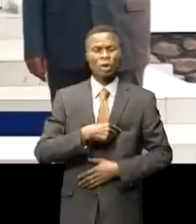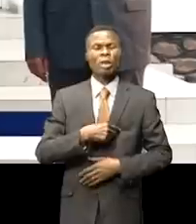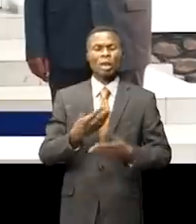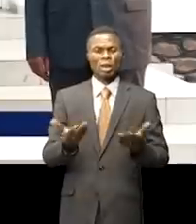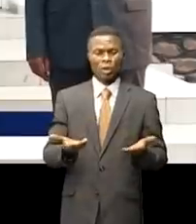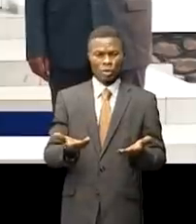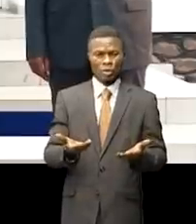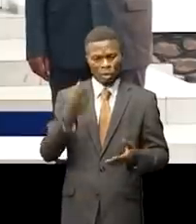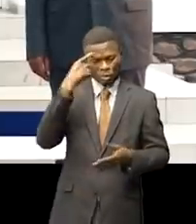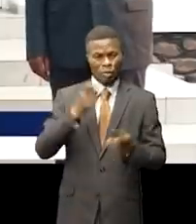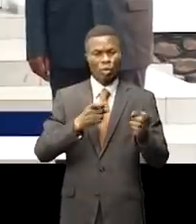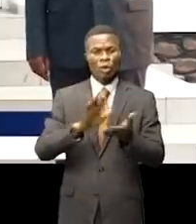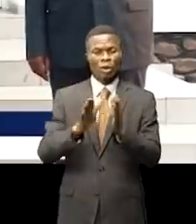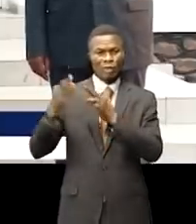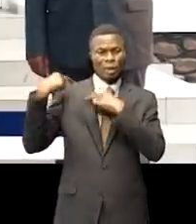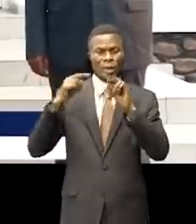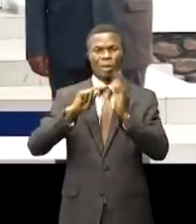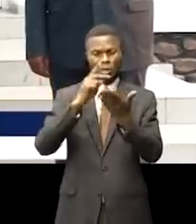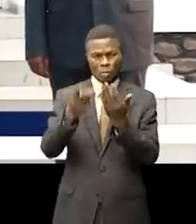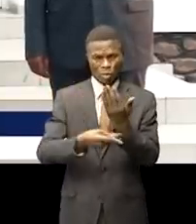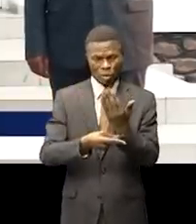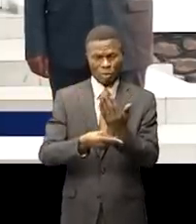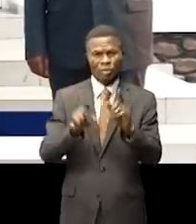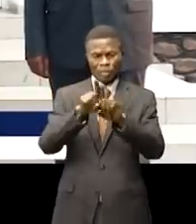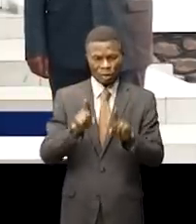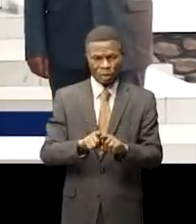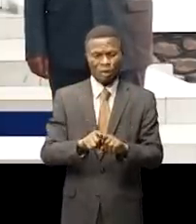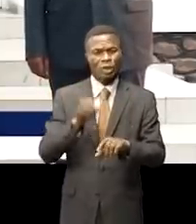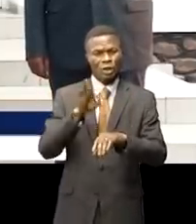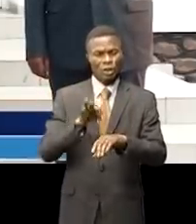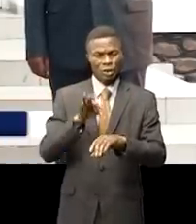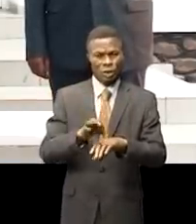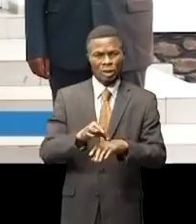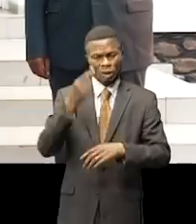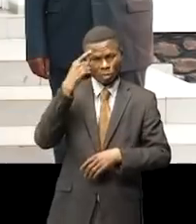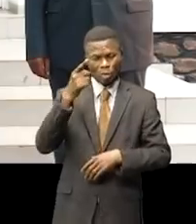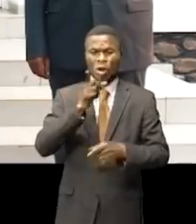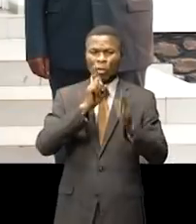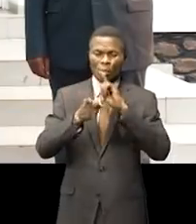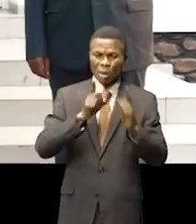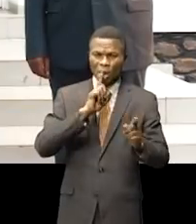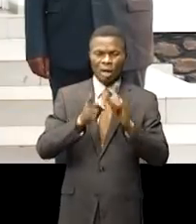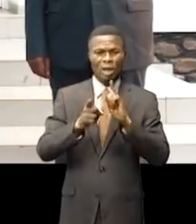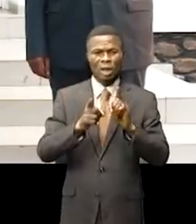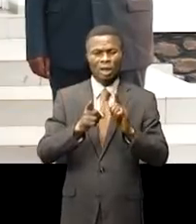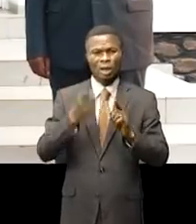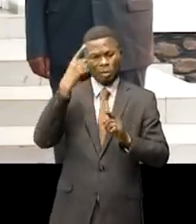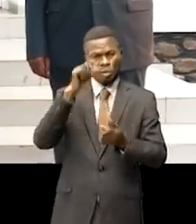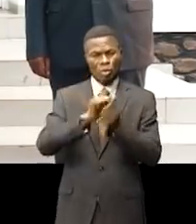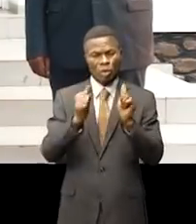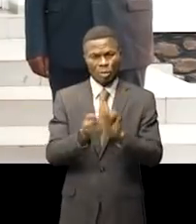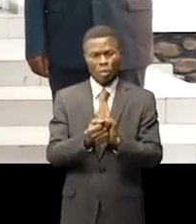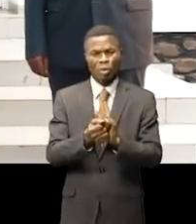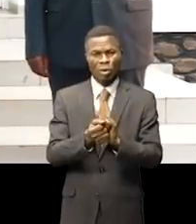pour diriger ce programme en même temps nous avons eu l'occasion d'échanger sur le contenu